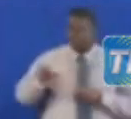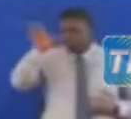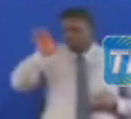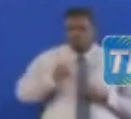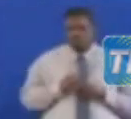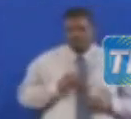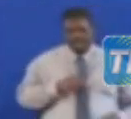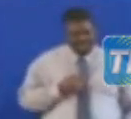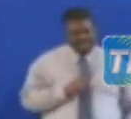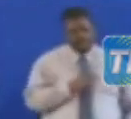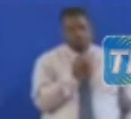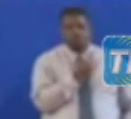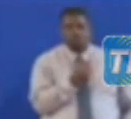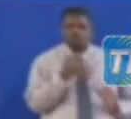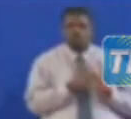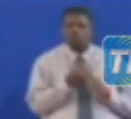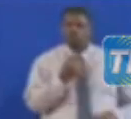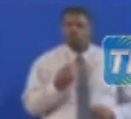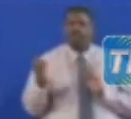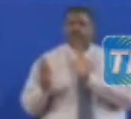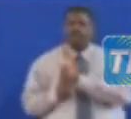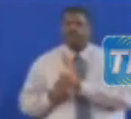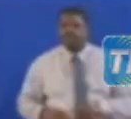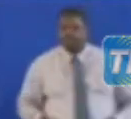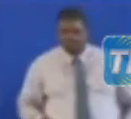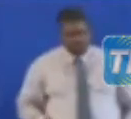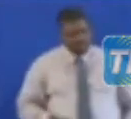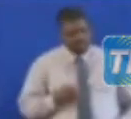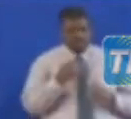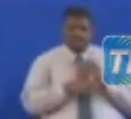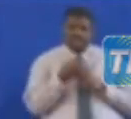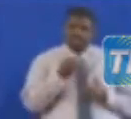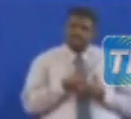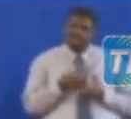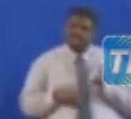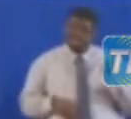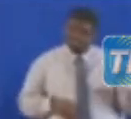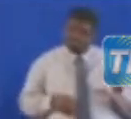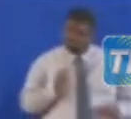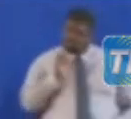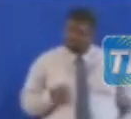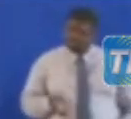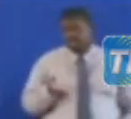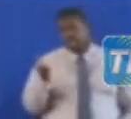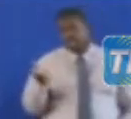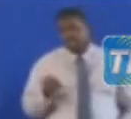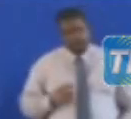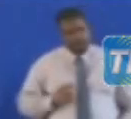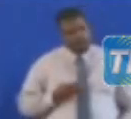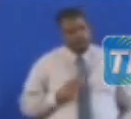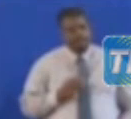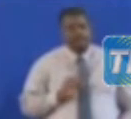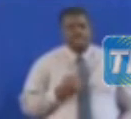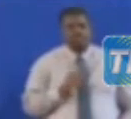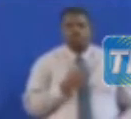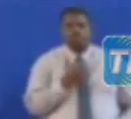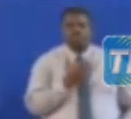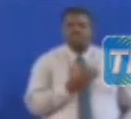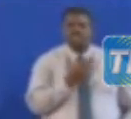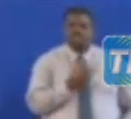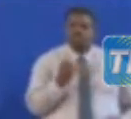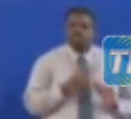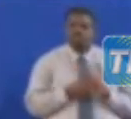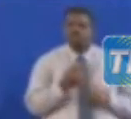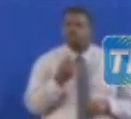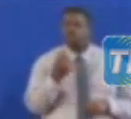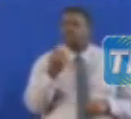jumla ya shilingi trilioni 1.19. Kati ya fedha hizo, Mheshimiwa Spika, bilioni